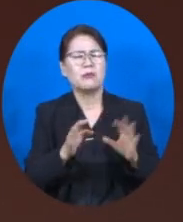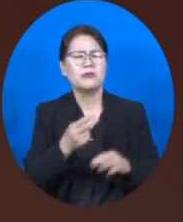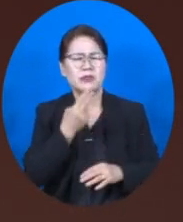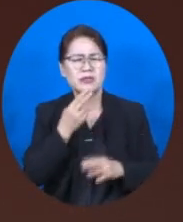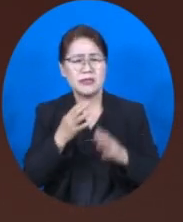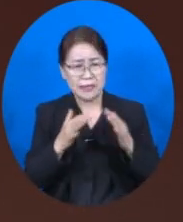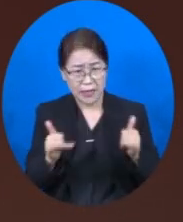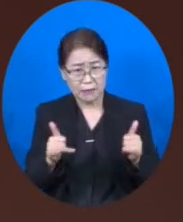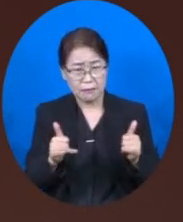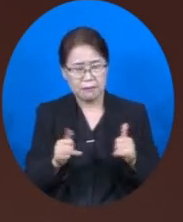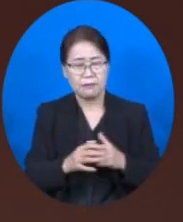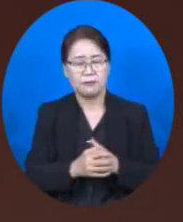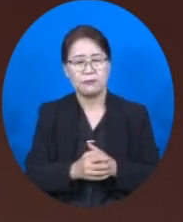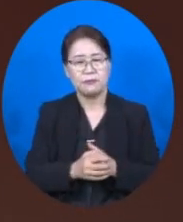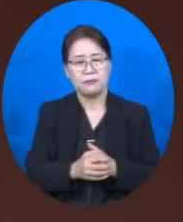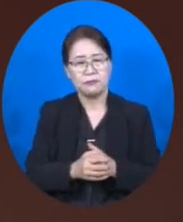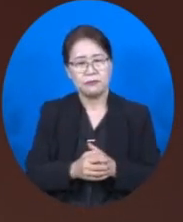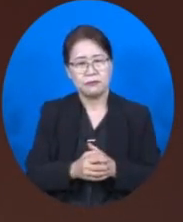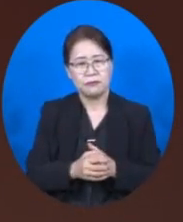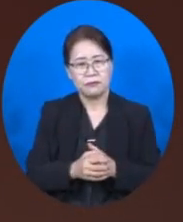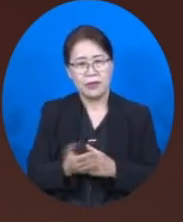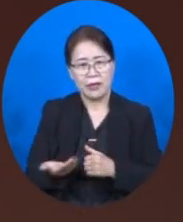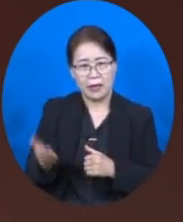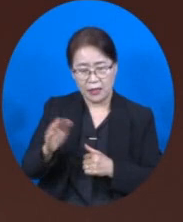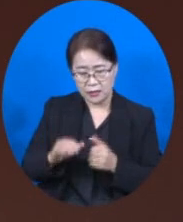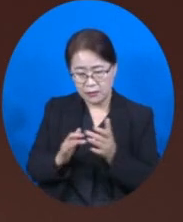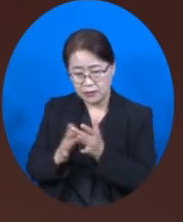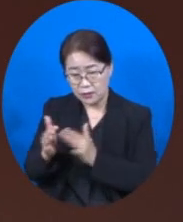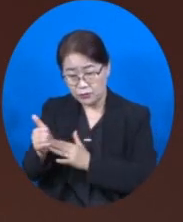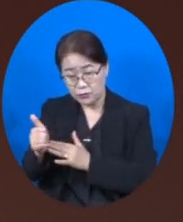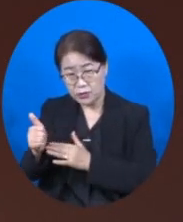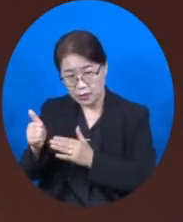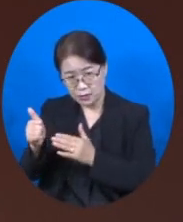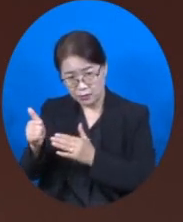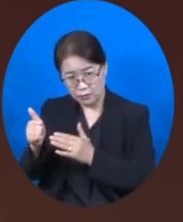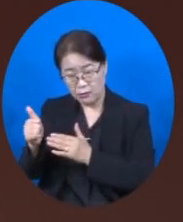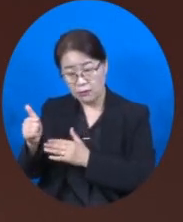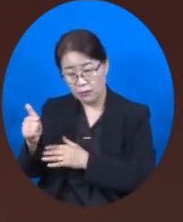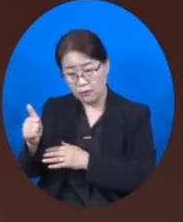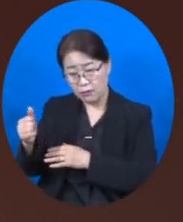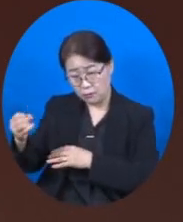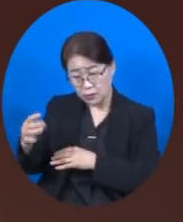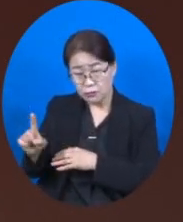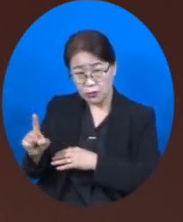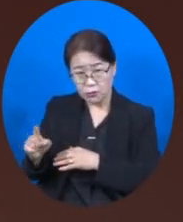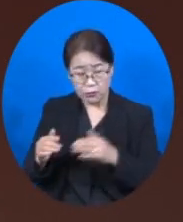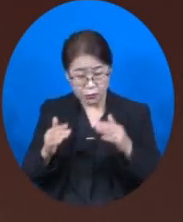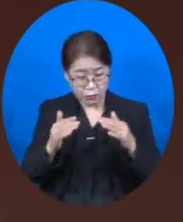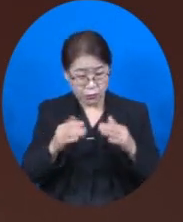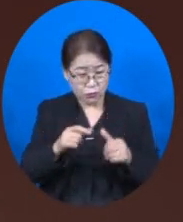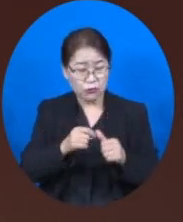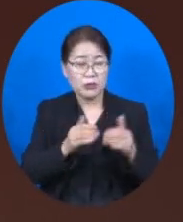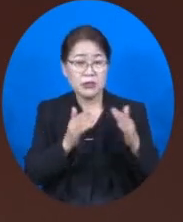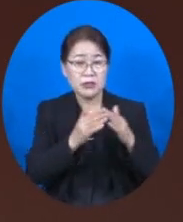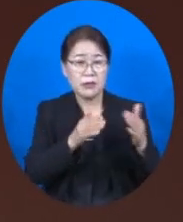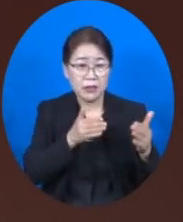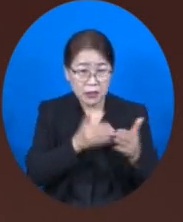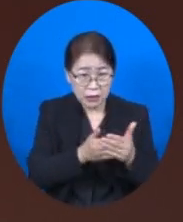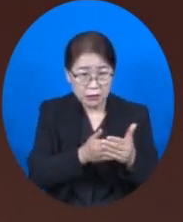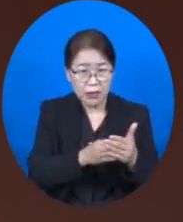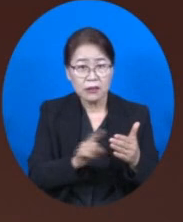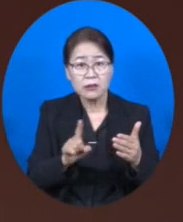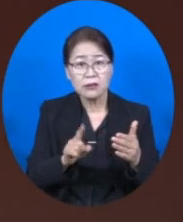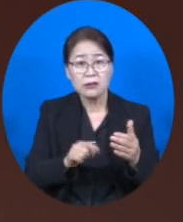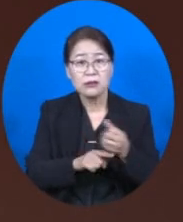거예요 그런데 예수님은 오늘 구원이이 집에 이르렀다라고 말씀하십니다 여기서